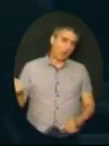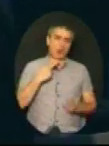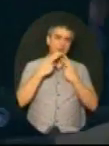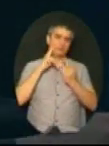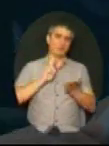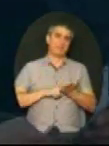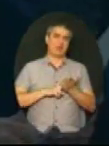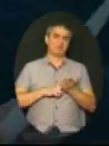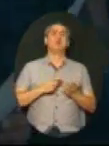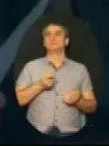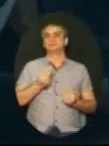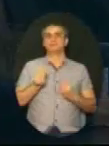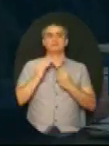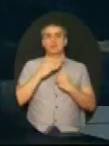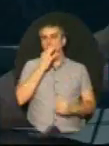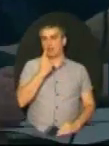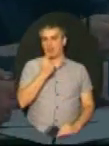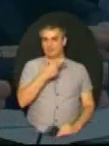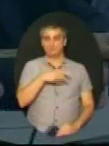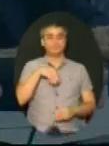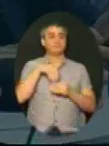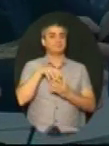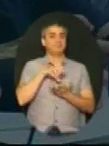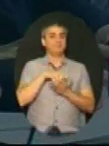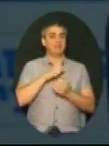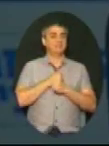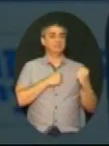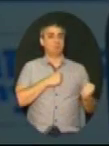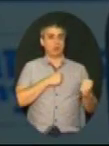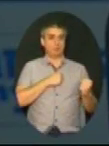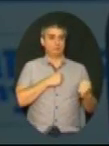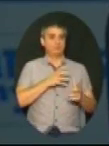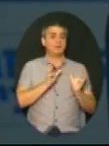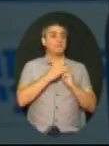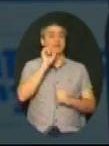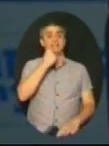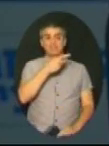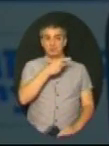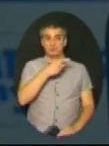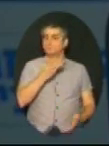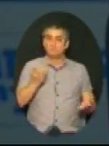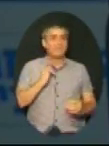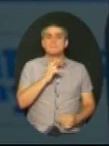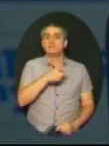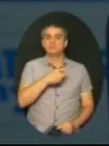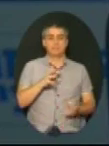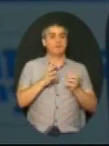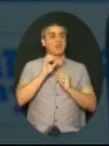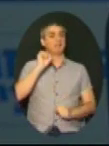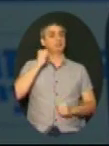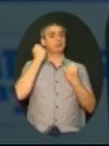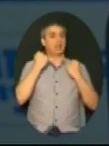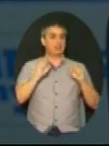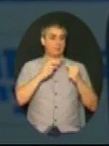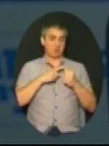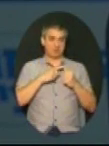השורות נכונות, זה בדיוק מה שאתה רוצה להגיד. שאלה נוספת, למצביעי מרכז שמאל, המחנה הציוני היא מפלגה סוציאל